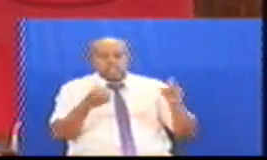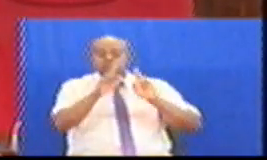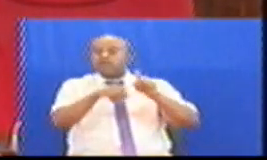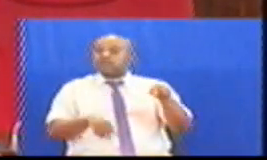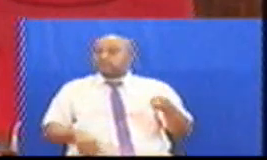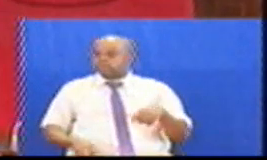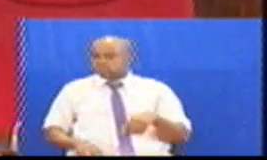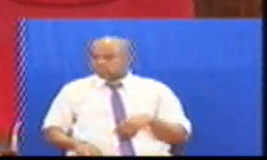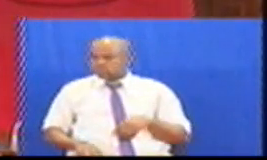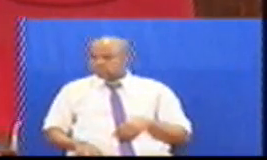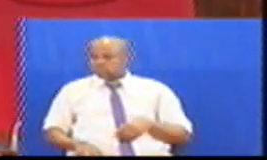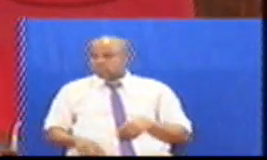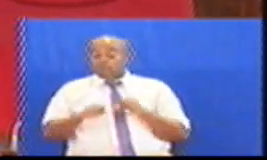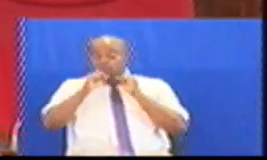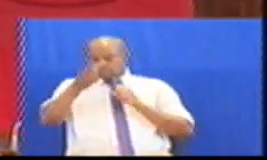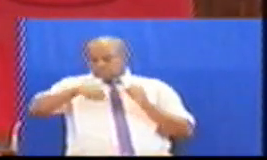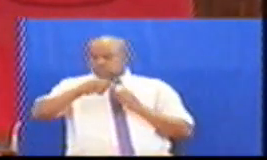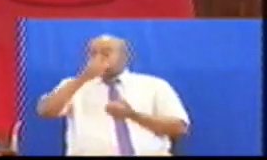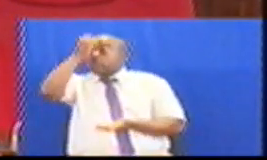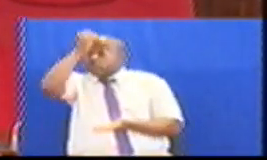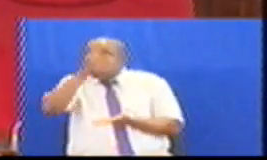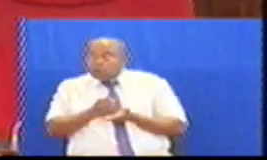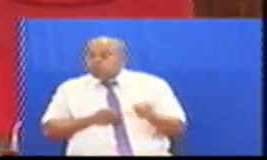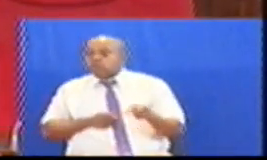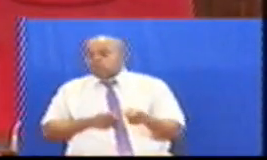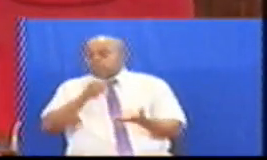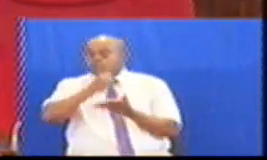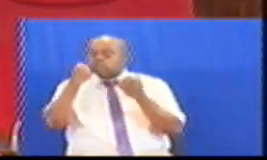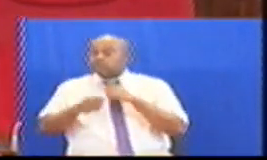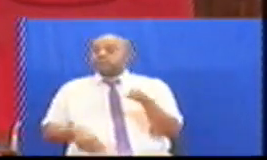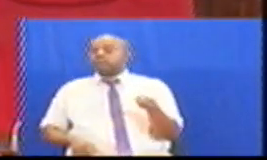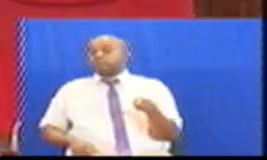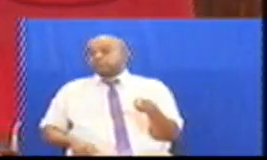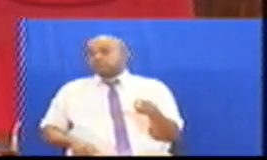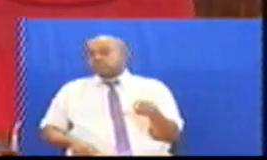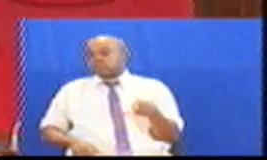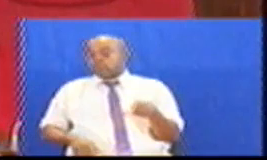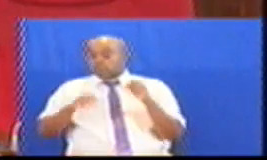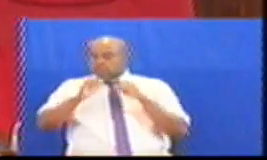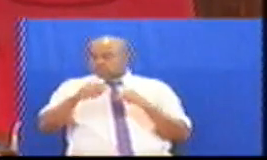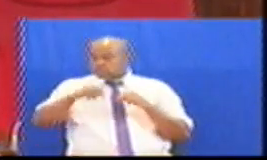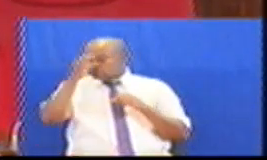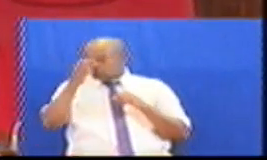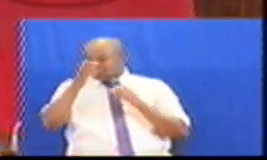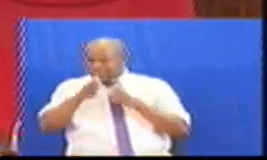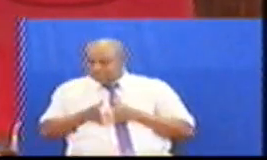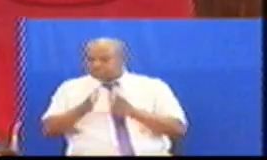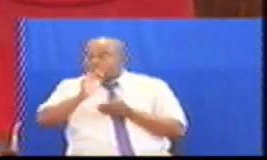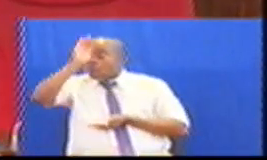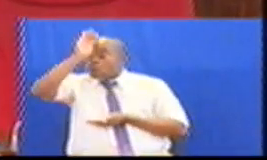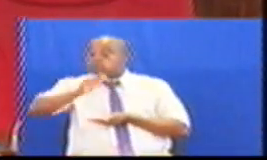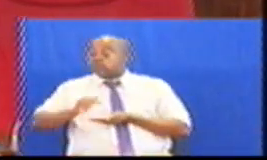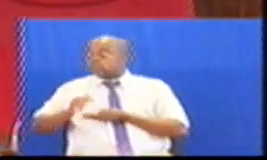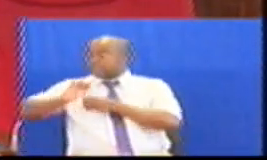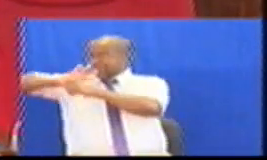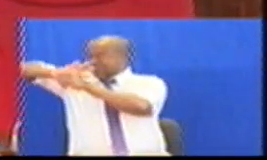situation. Lazima na tuamue unprecedented decision. Ni zipi? Tutafute namna kupunguza misongamano